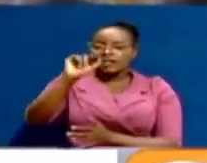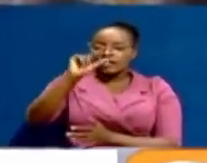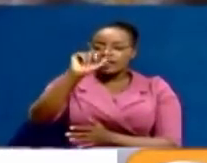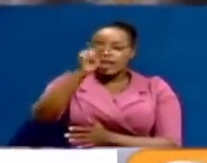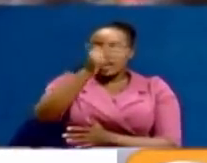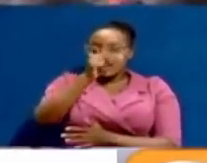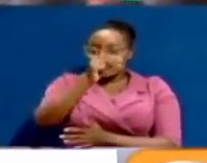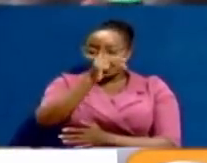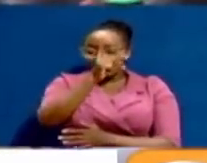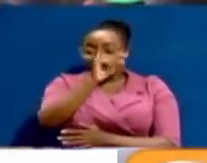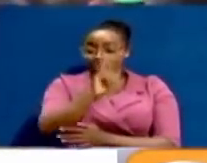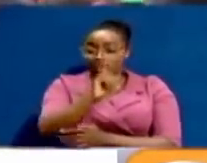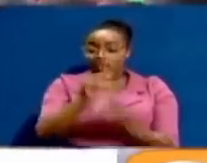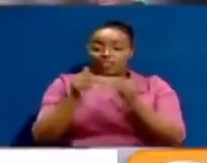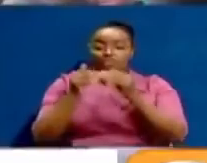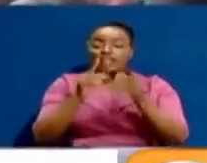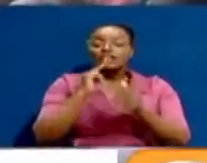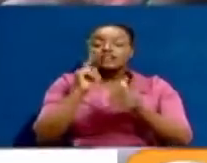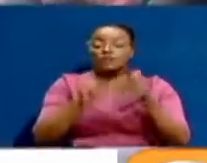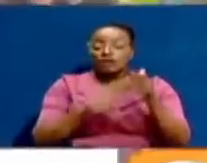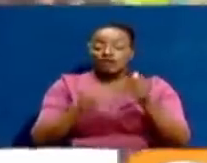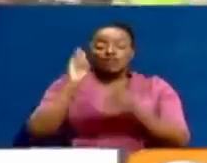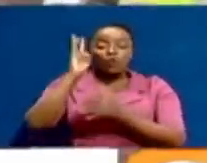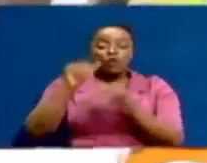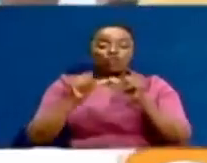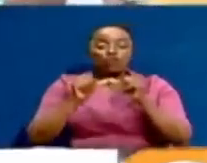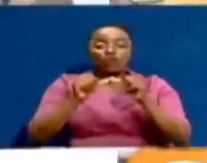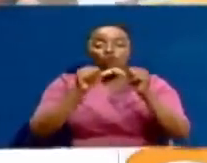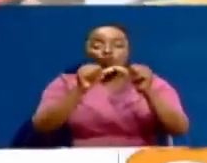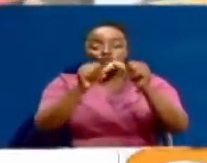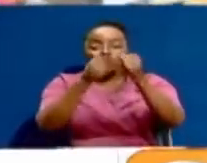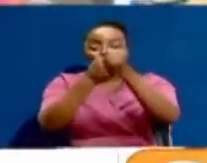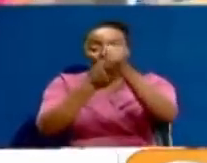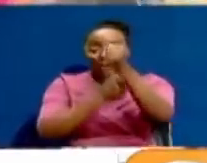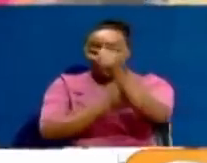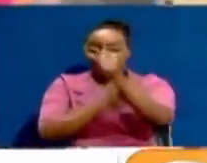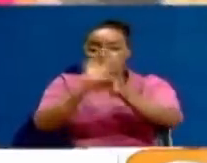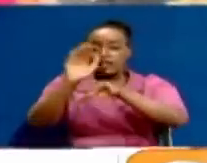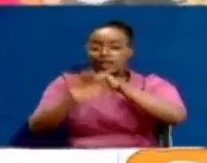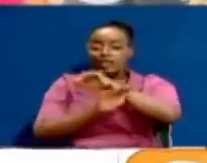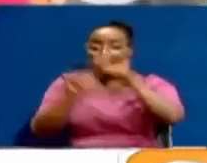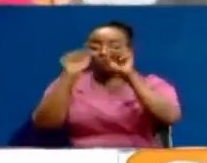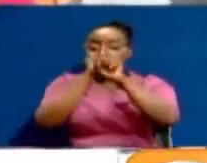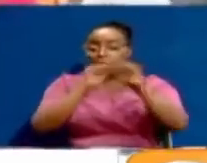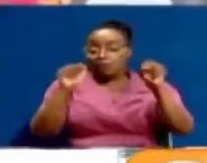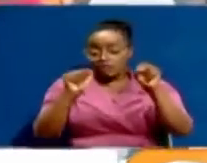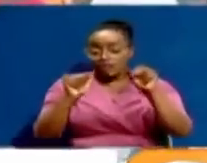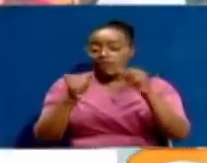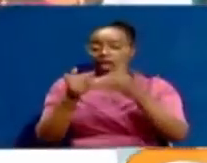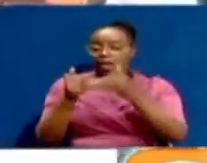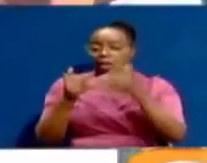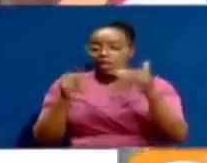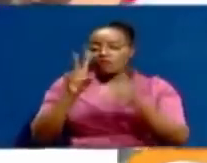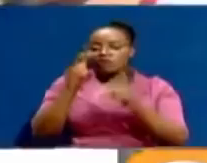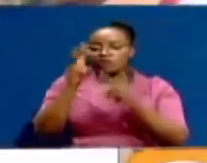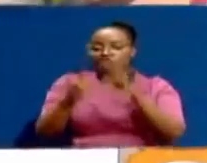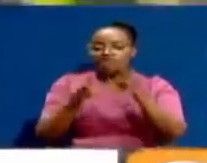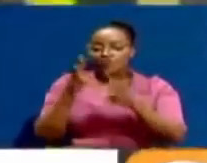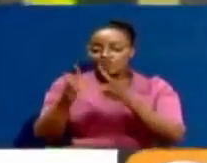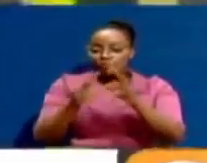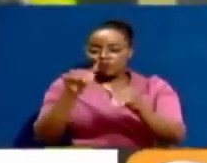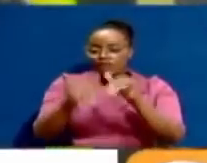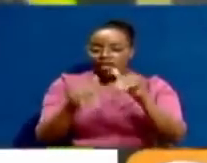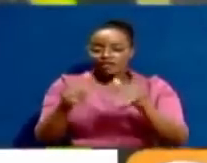Madira Constituency. The leaders noting that they would continue rallying behind the deputy president ahead of the 2022